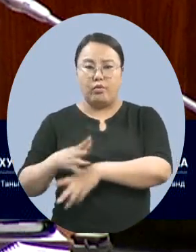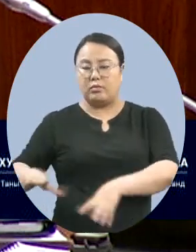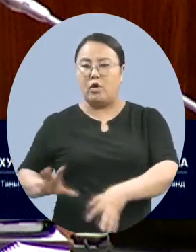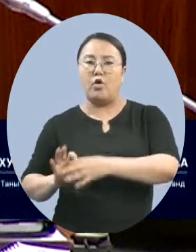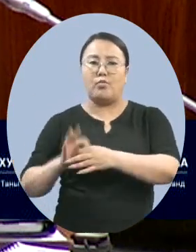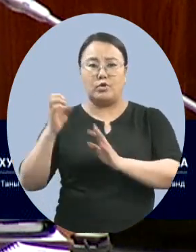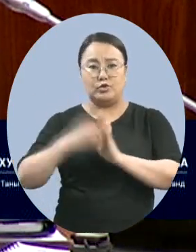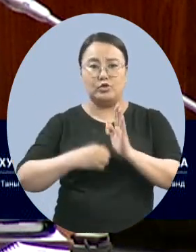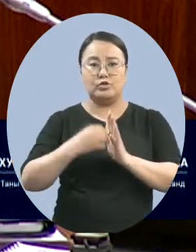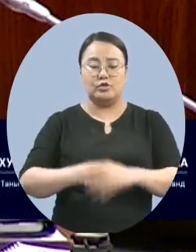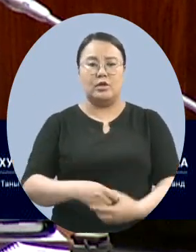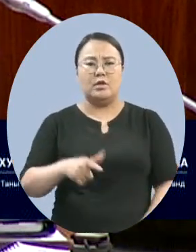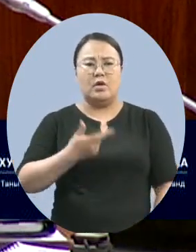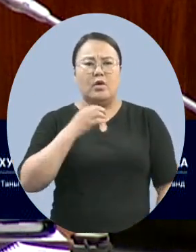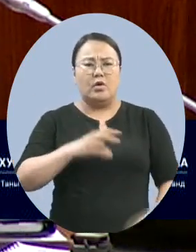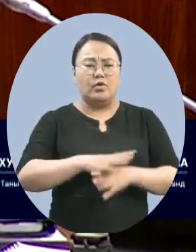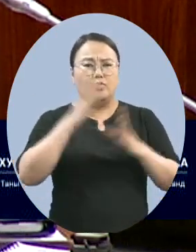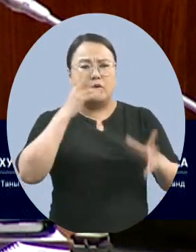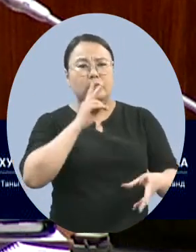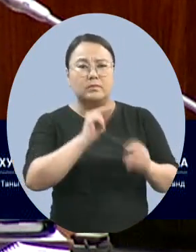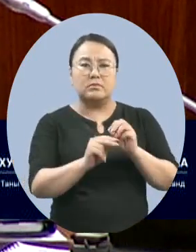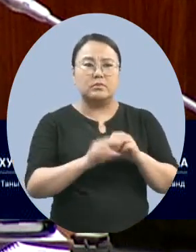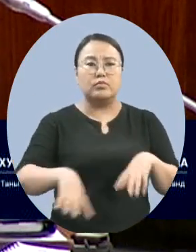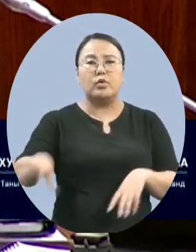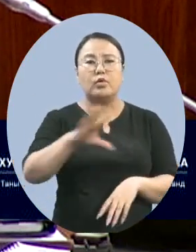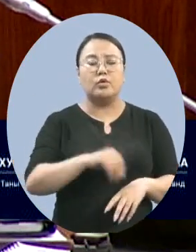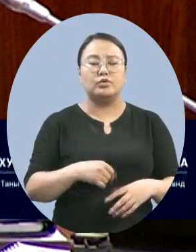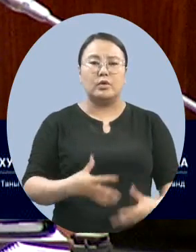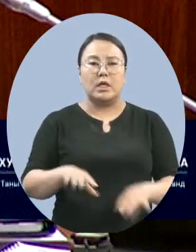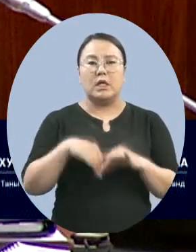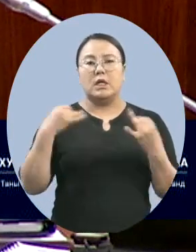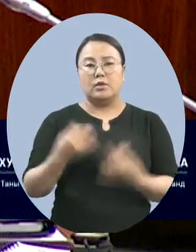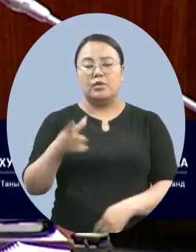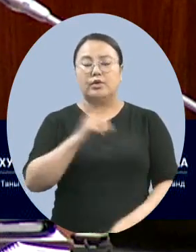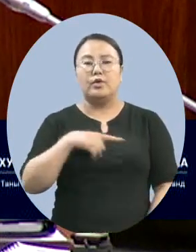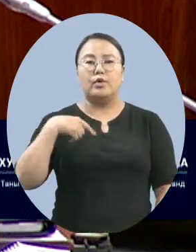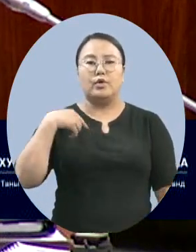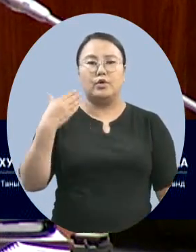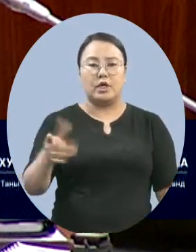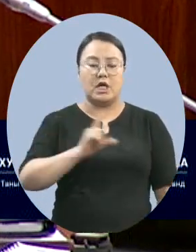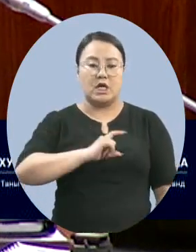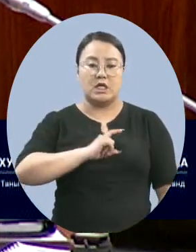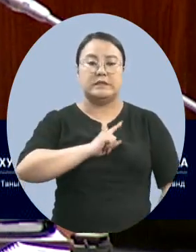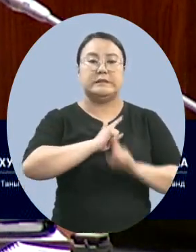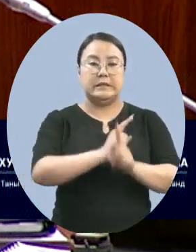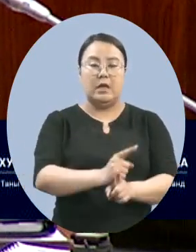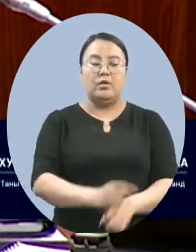хэвээр. За энэс гол том шалгуураас бусдын нь бол улсын хурл өөрийнхөө одоо эрхийн